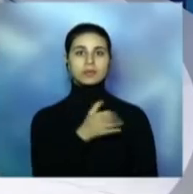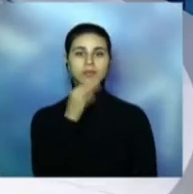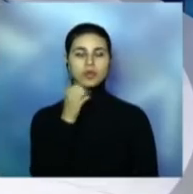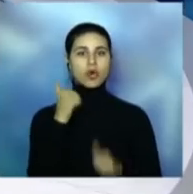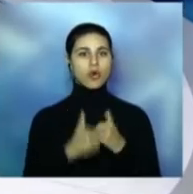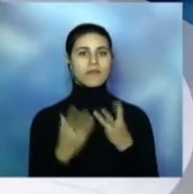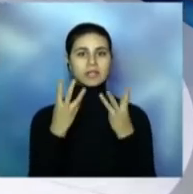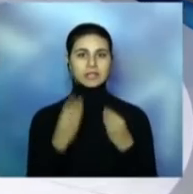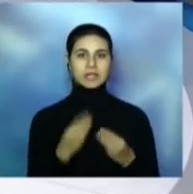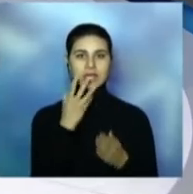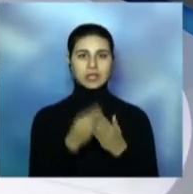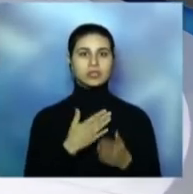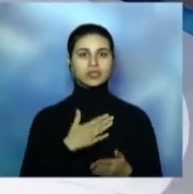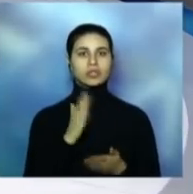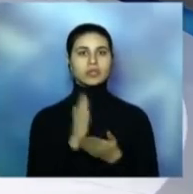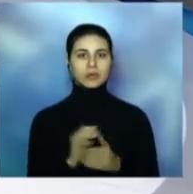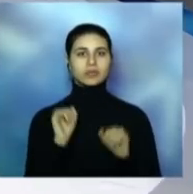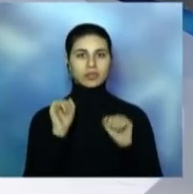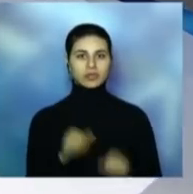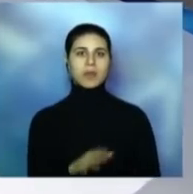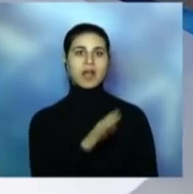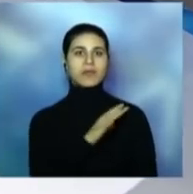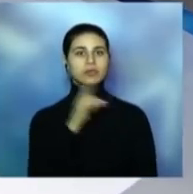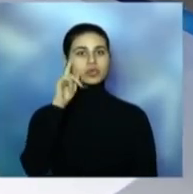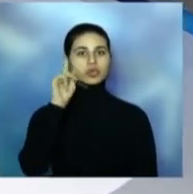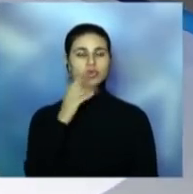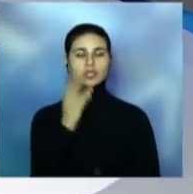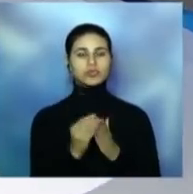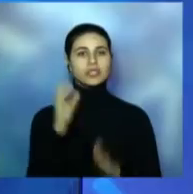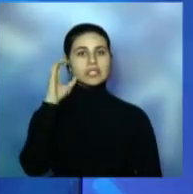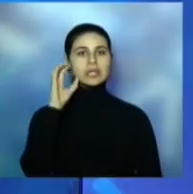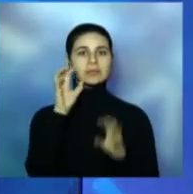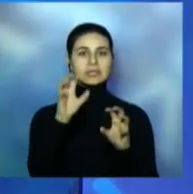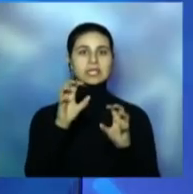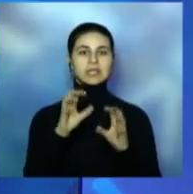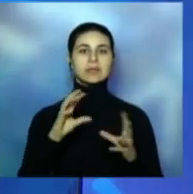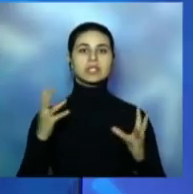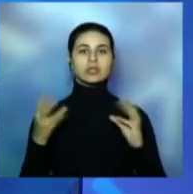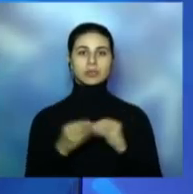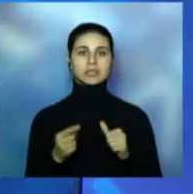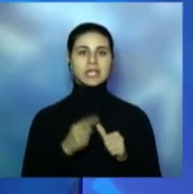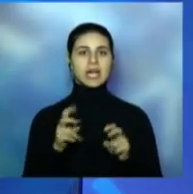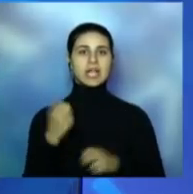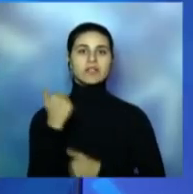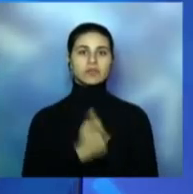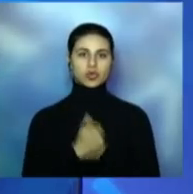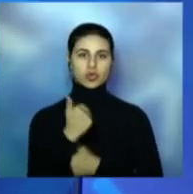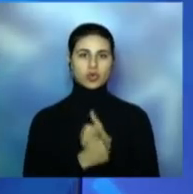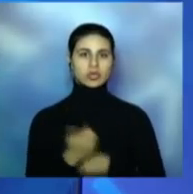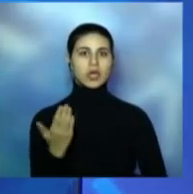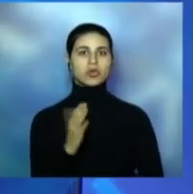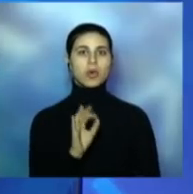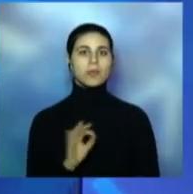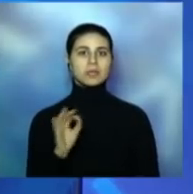ყოველ დღე ჩვენ გვაქვს საშუალება გავიმდიდროთ ცოდნა თქვენისმეთ ჩვენგან წესების ერთობლიობა სახელად ვიქტორინა,